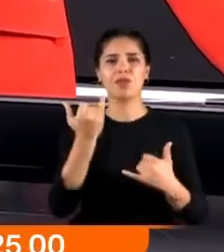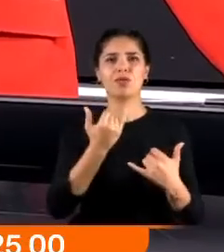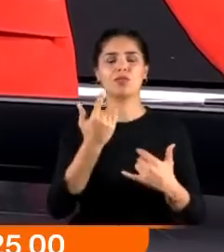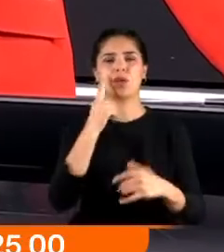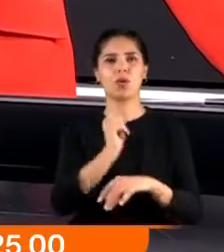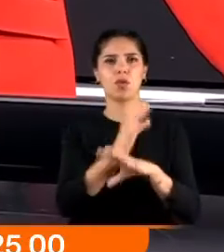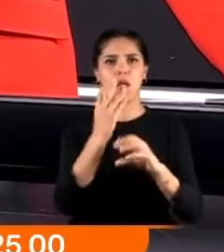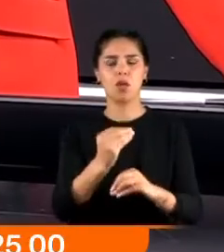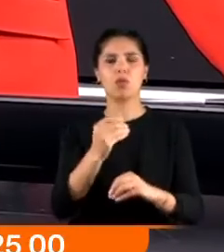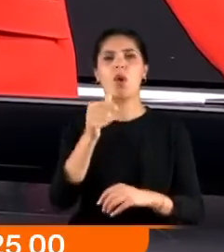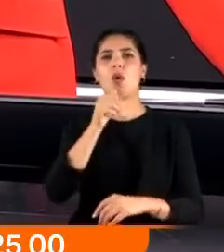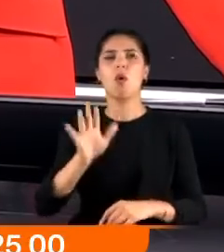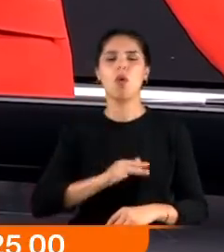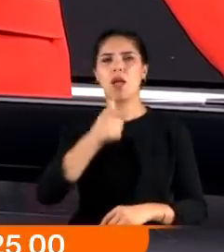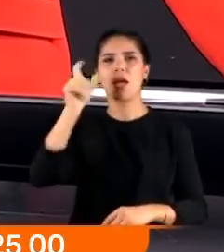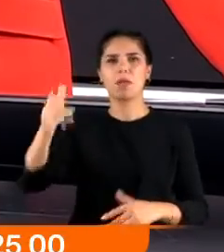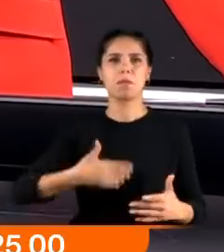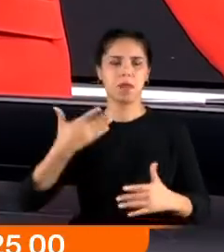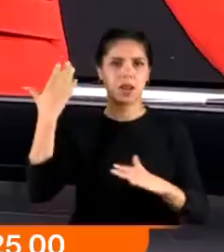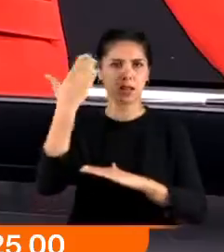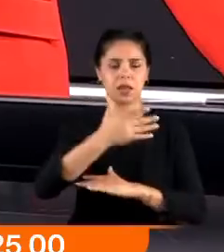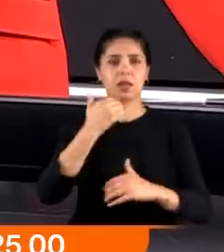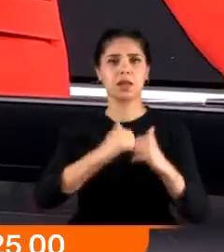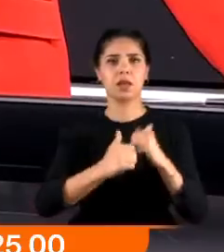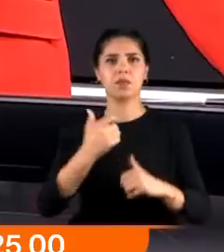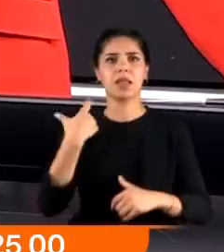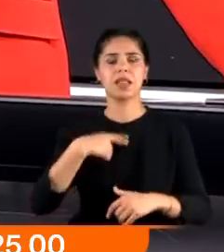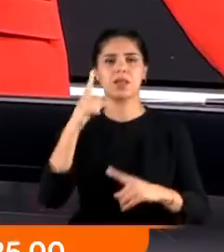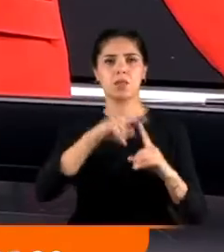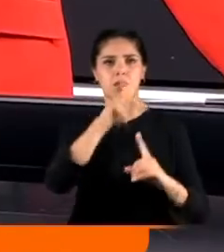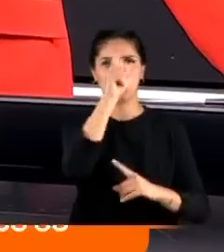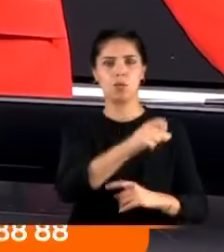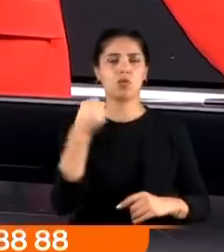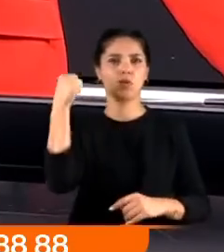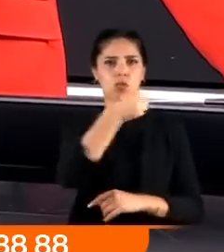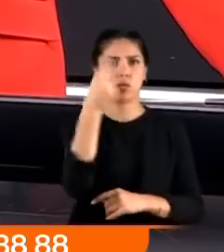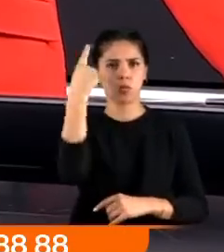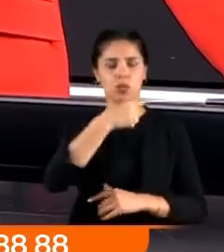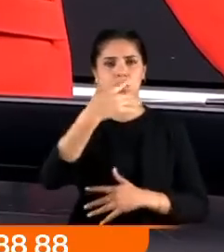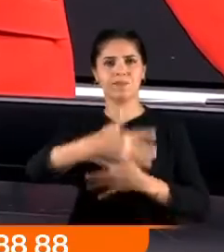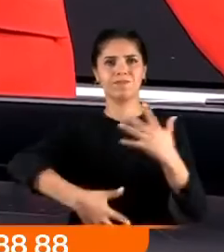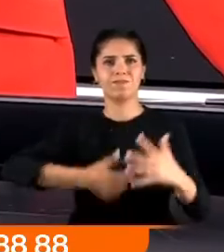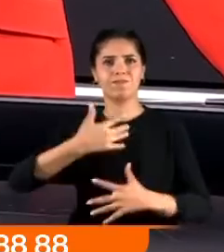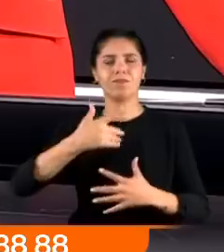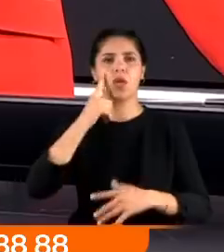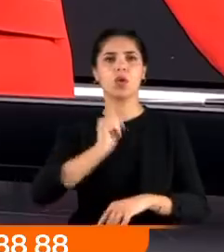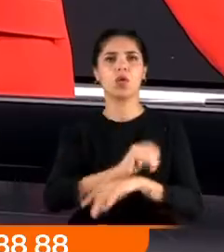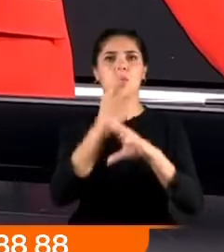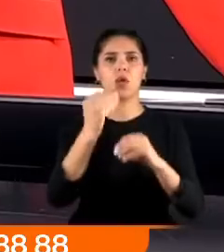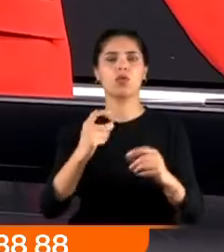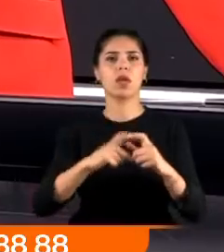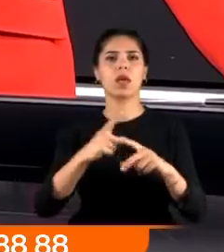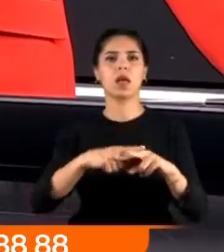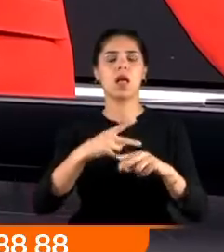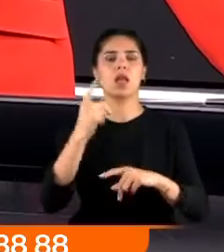için gözaltına alındığı yere gitti. Çıkan arbede sırasında sivil bir polise yumruk atınca ortalık karıştı. Gözaltına alınan